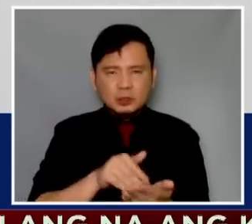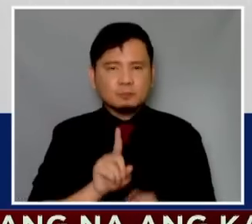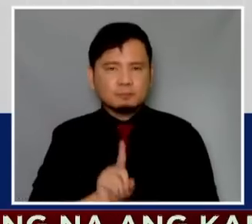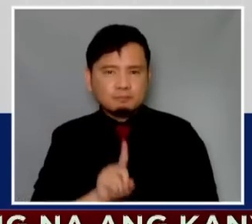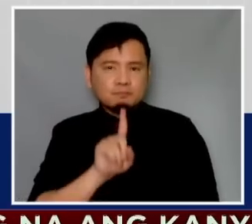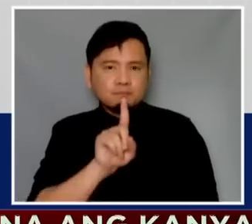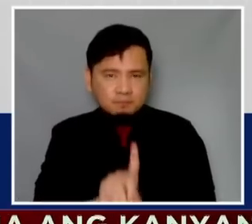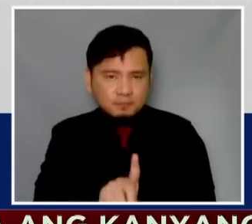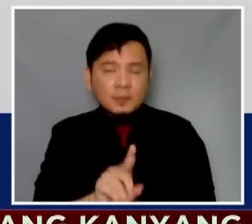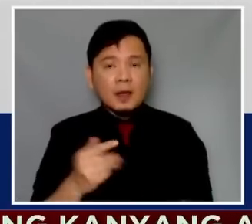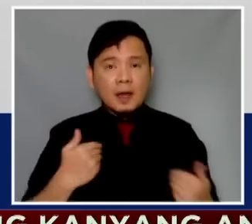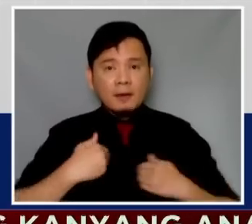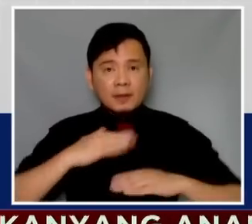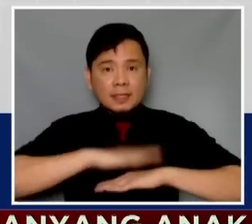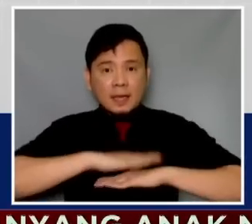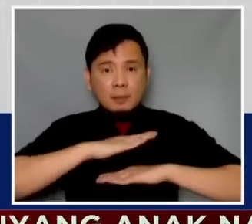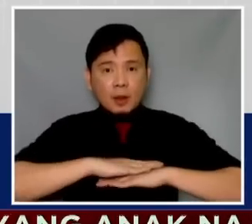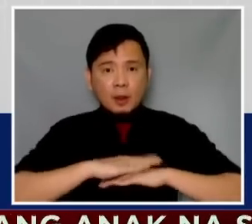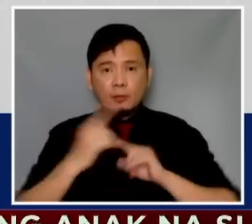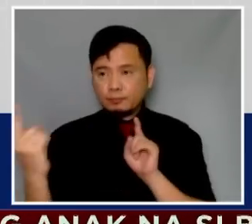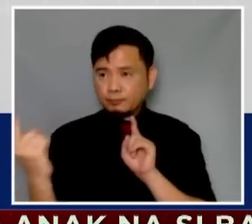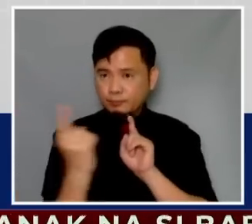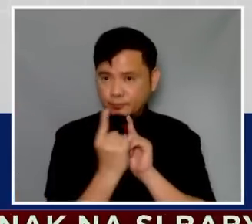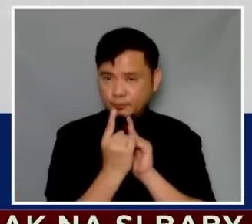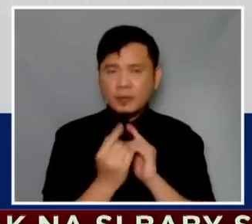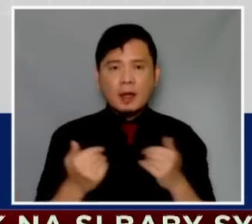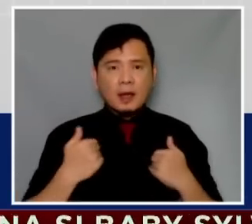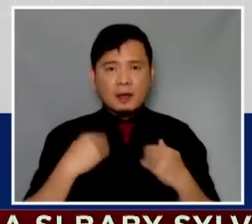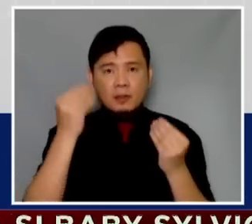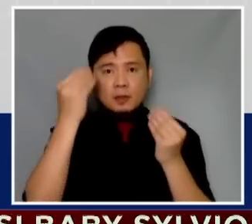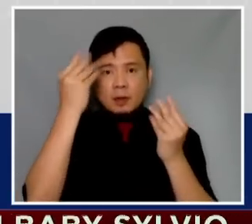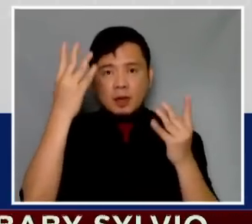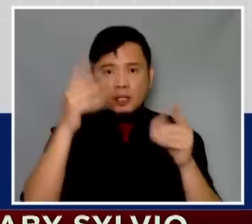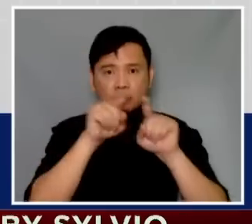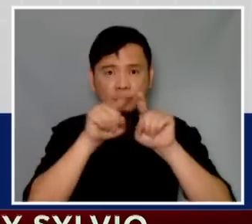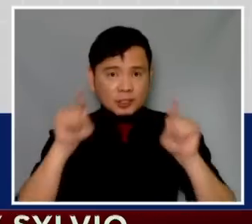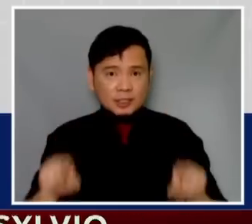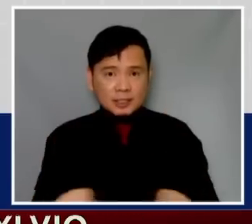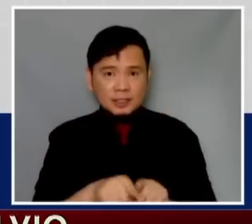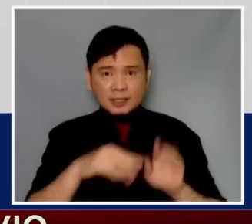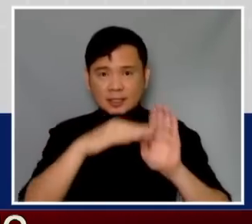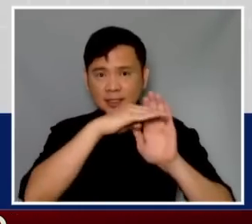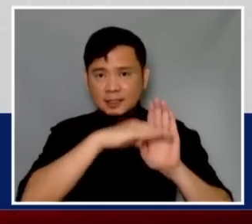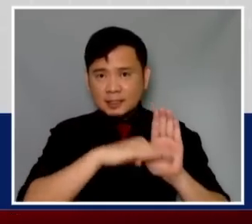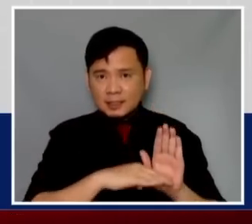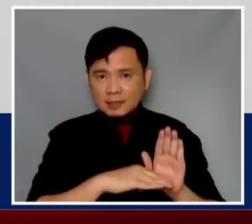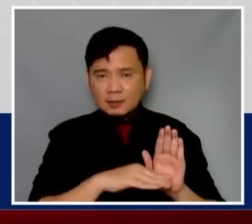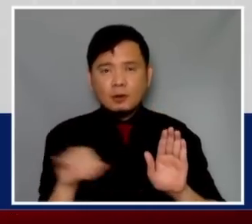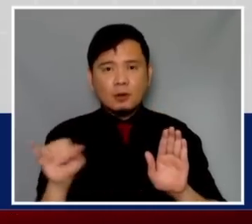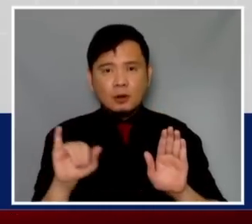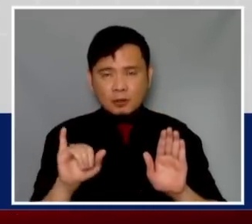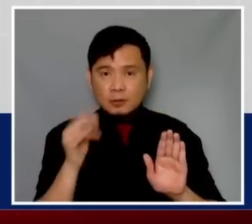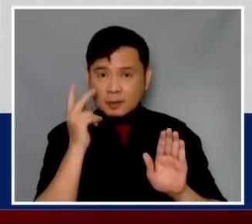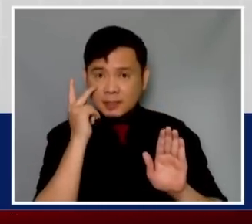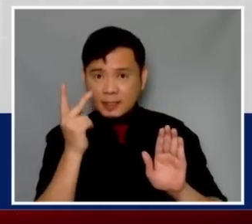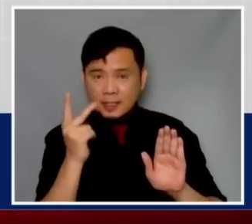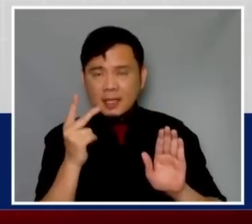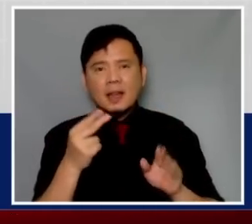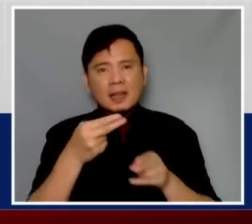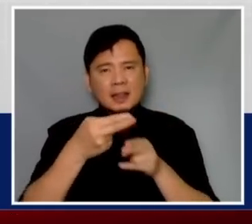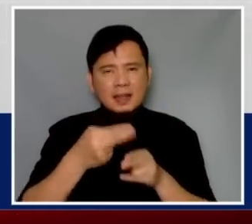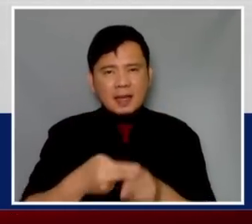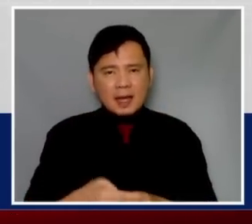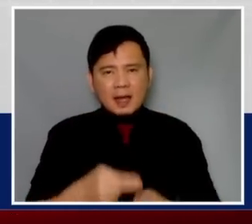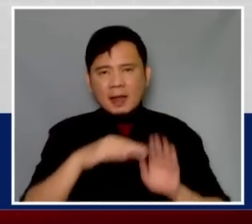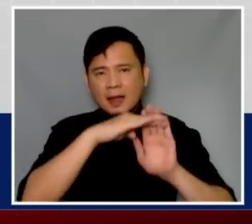assistance table. Dito, bibigyan kayo ng voters information sheet at sa area na ito rin makikita ang listahan kung